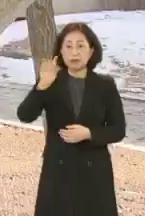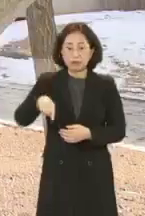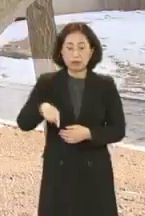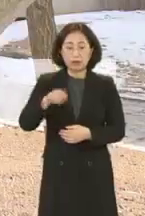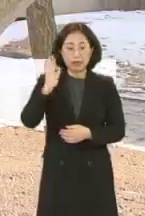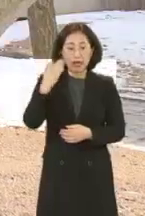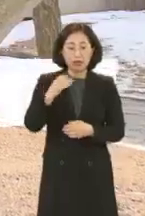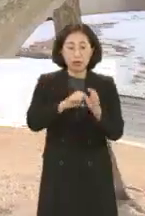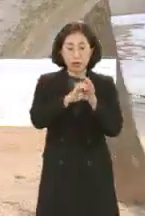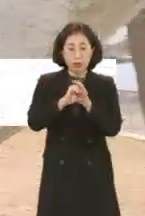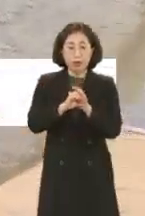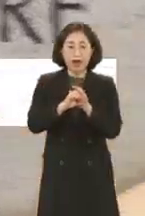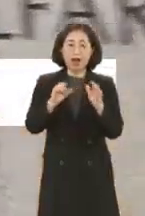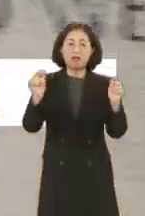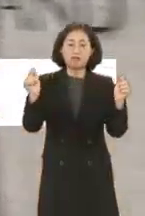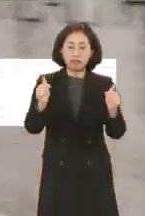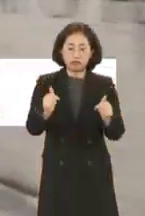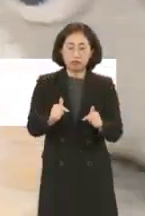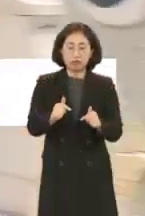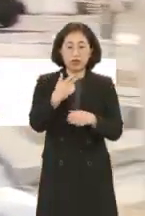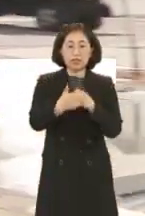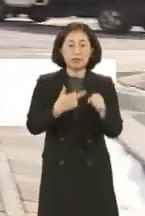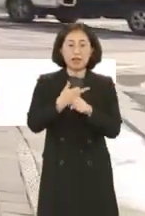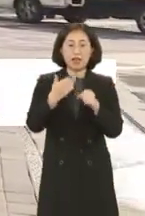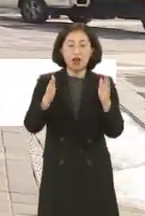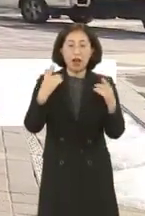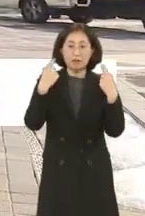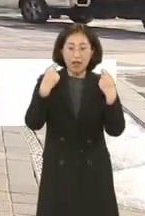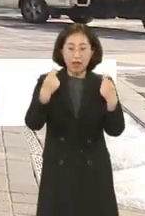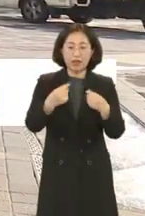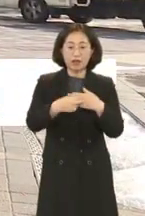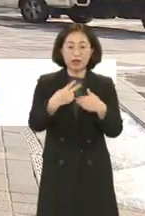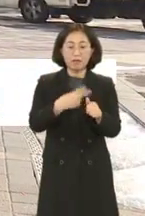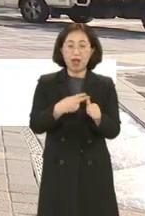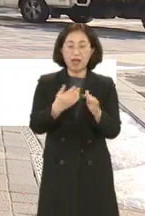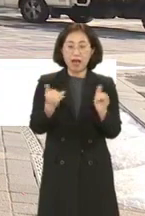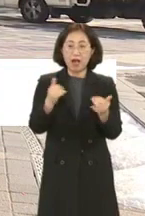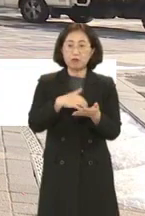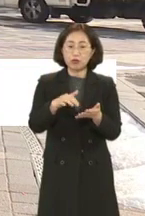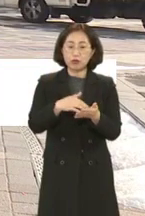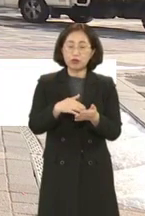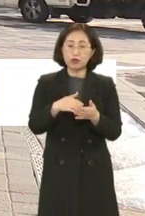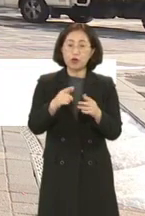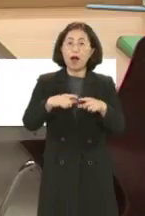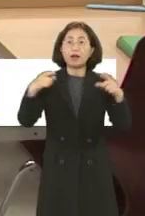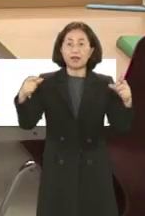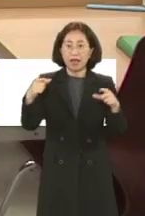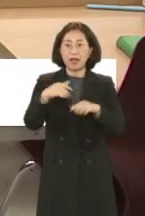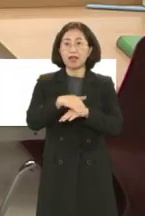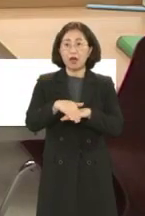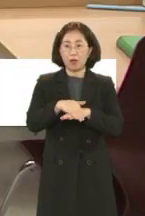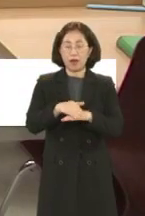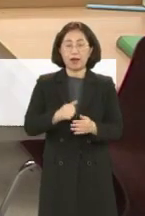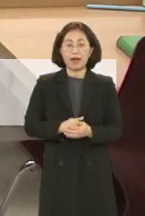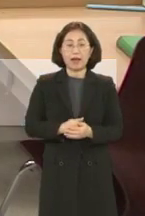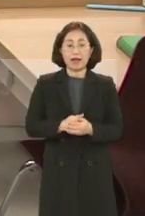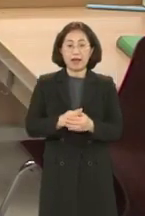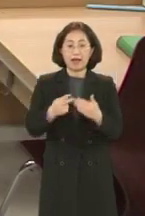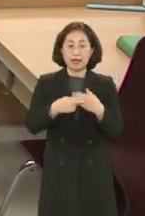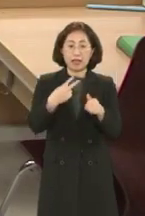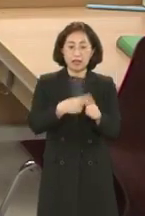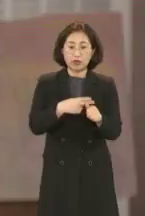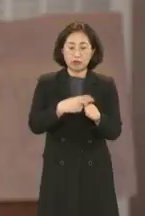최근 코로나19가 안정되면서 17년간 동결됐던 의대 정원을 확대하는 방안을 추진하기로 했습니다. 현재 의대